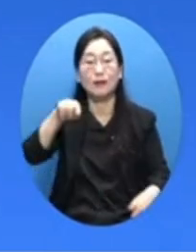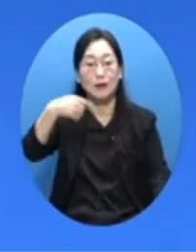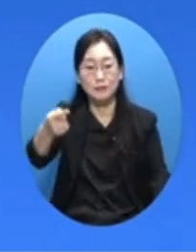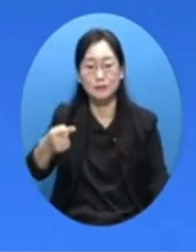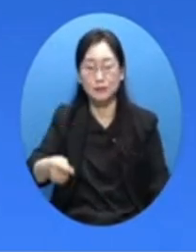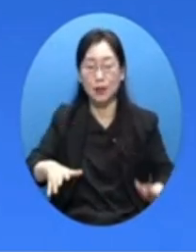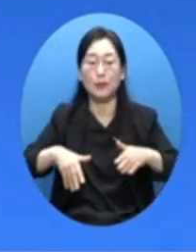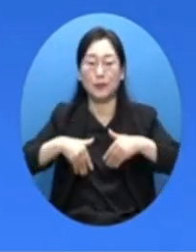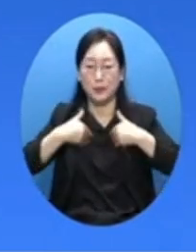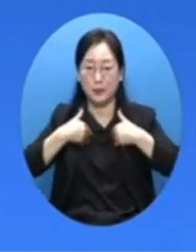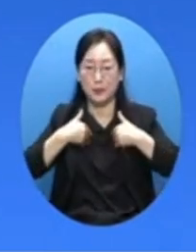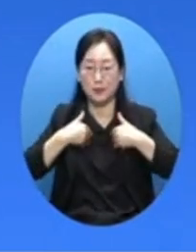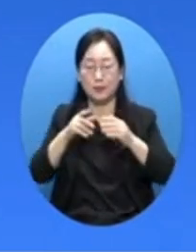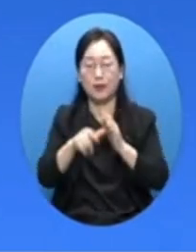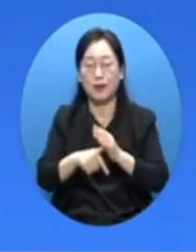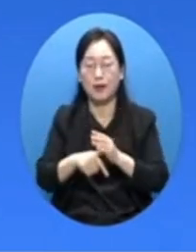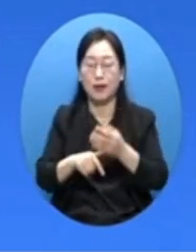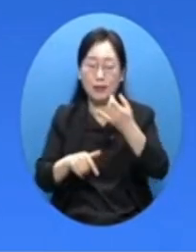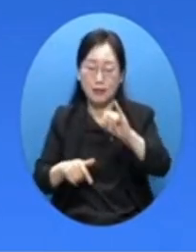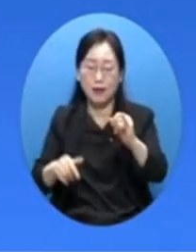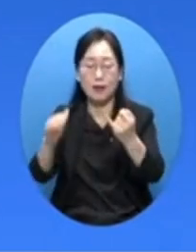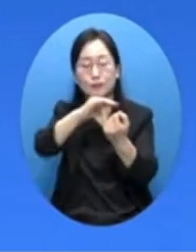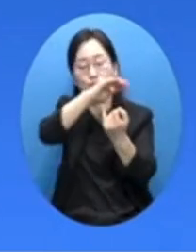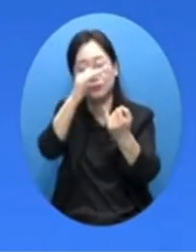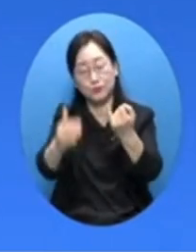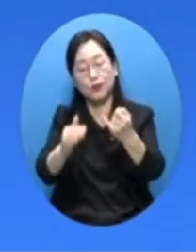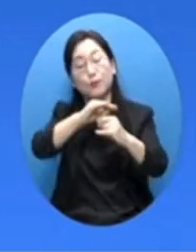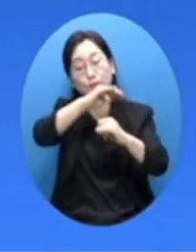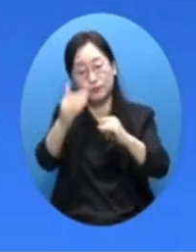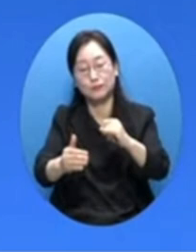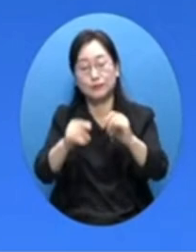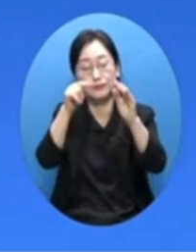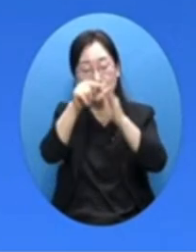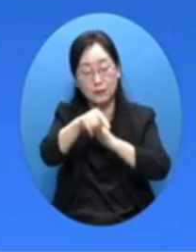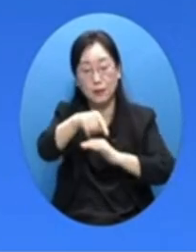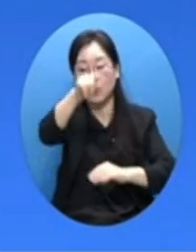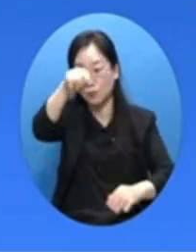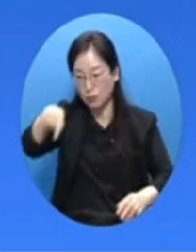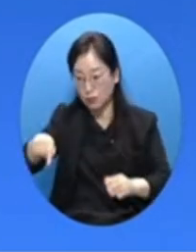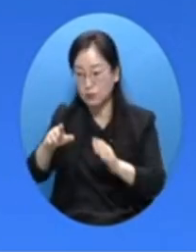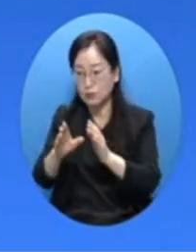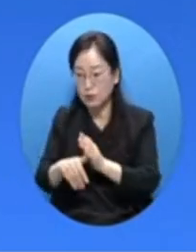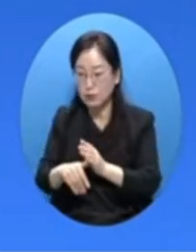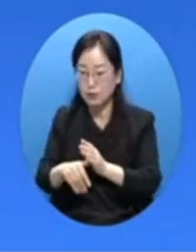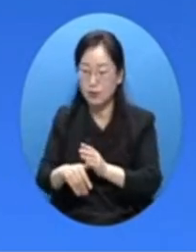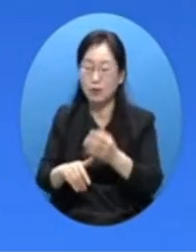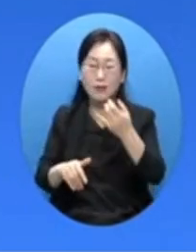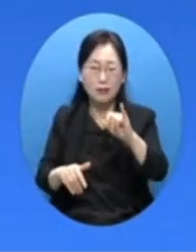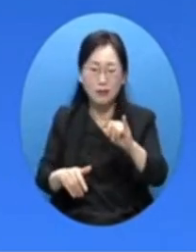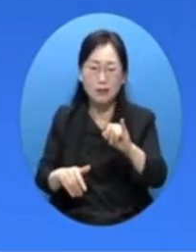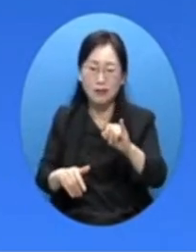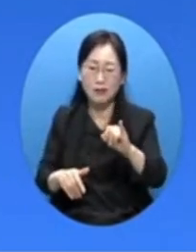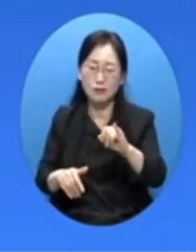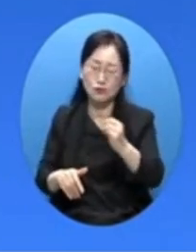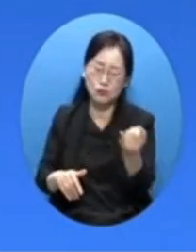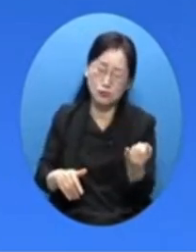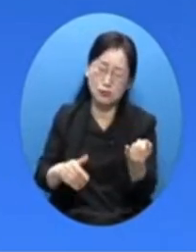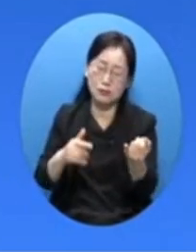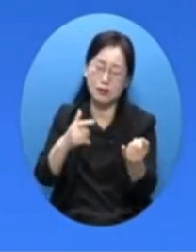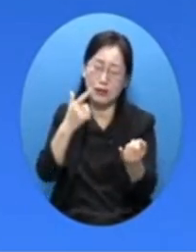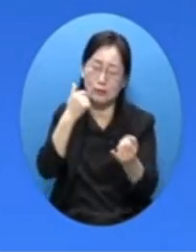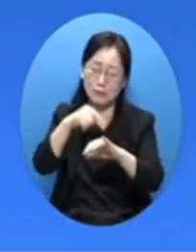봄에 딸 아이의 무덤을 갔다 오는데 사실 사랑하는 딸을 잃은 아빠의 마음이